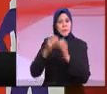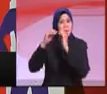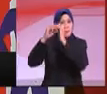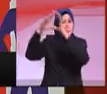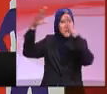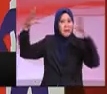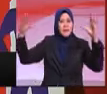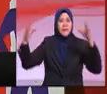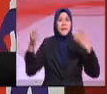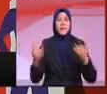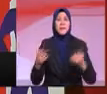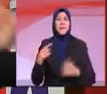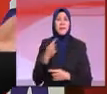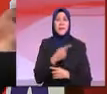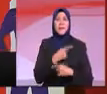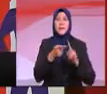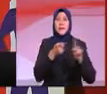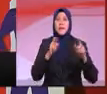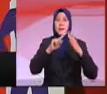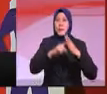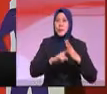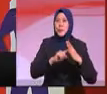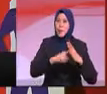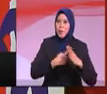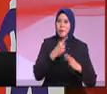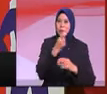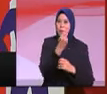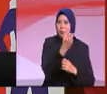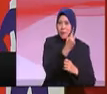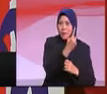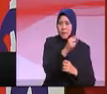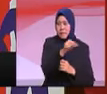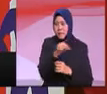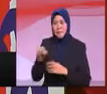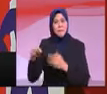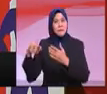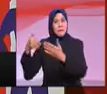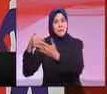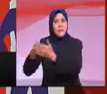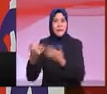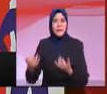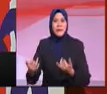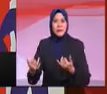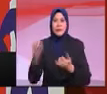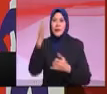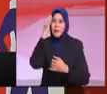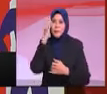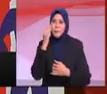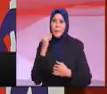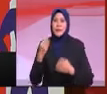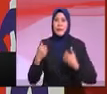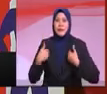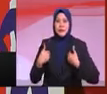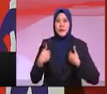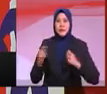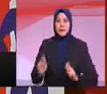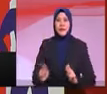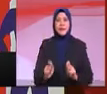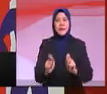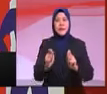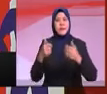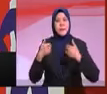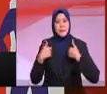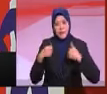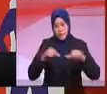inilah gambaran perjalanan kita daripada bulan Disember 2019 hingga kini. Dan pengalaman yang kita ada dengan